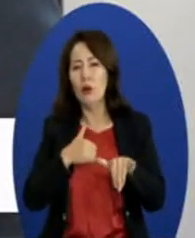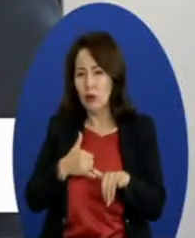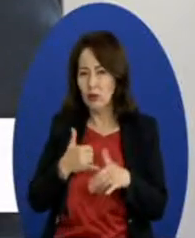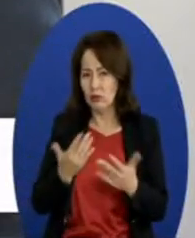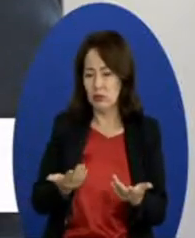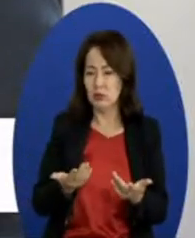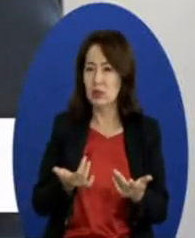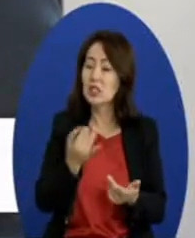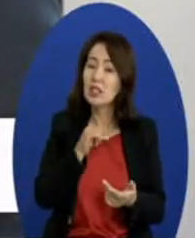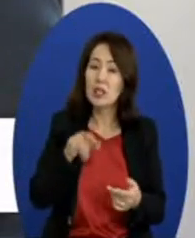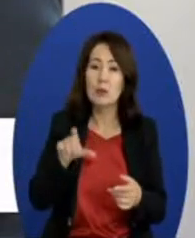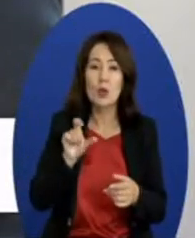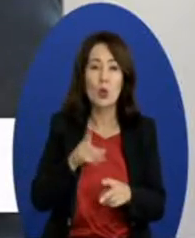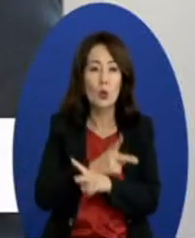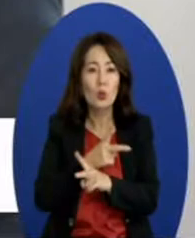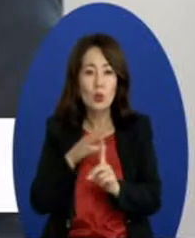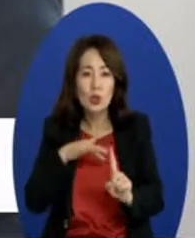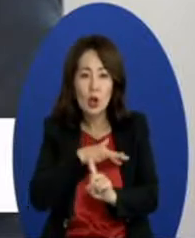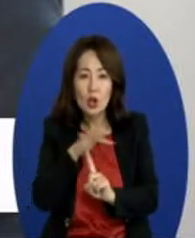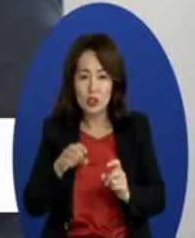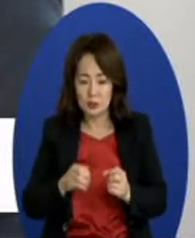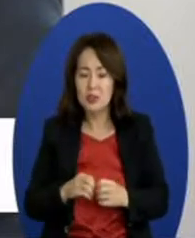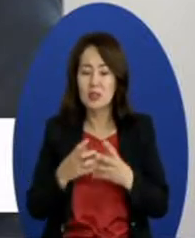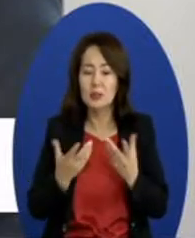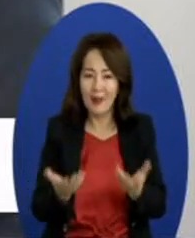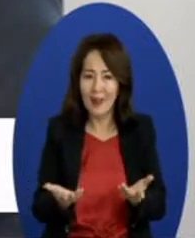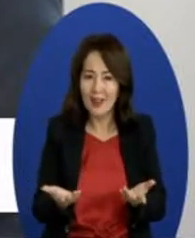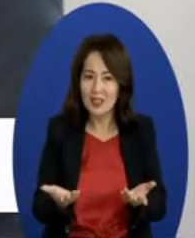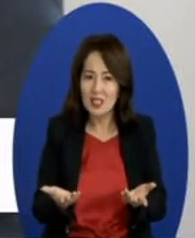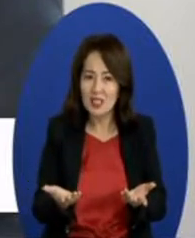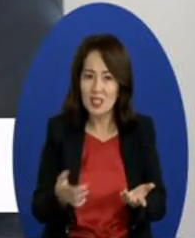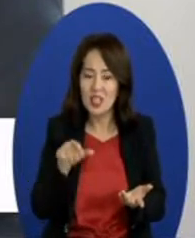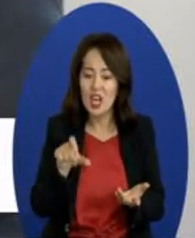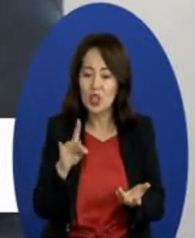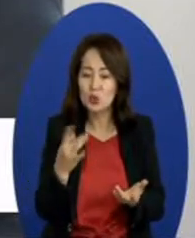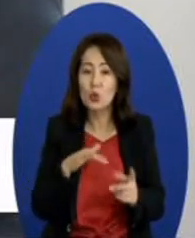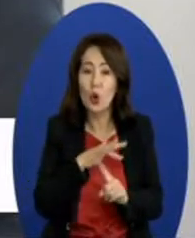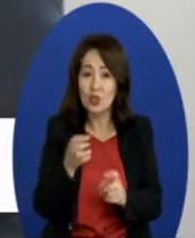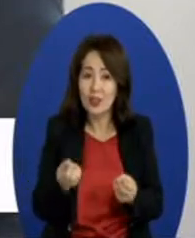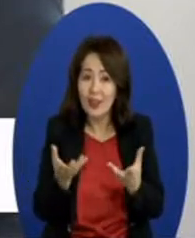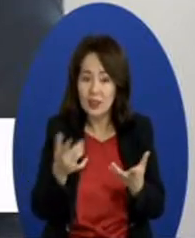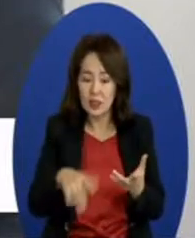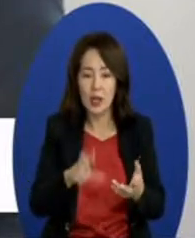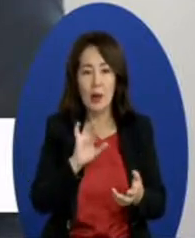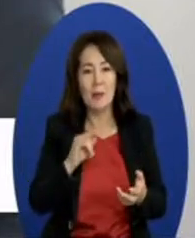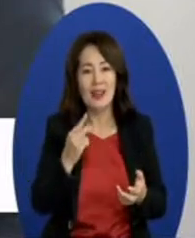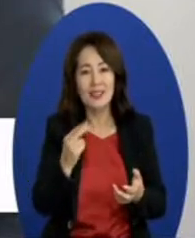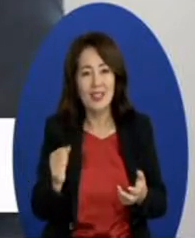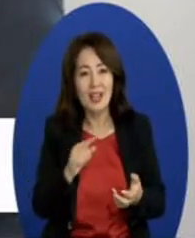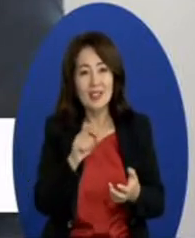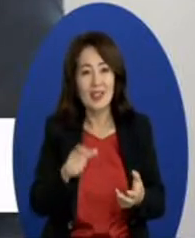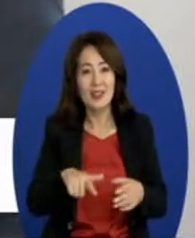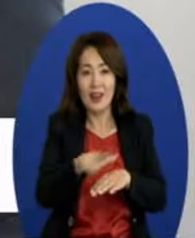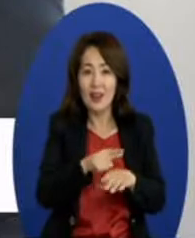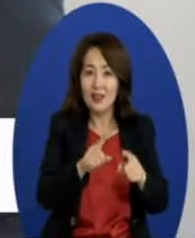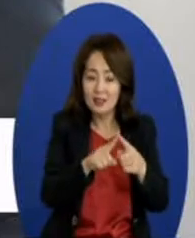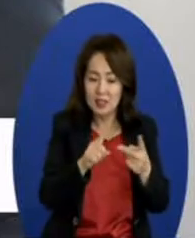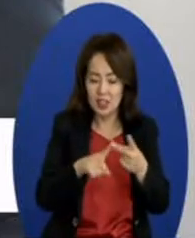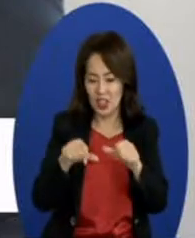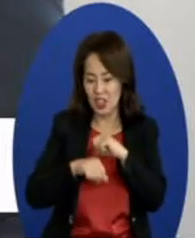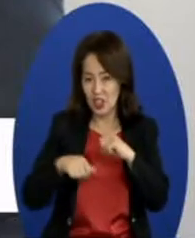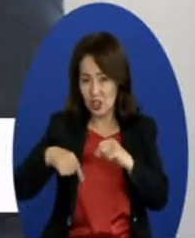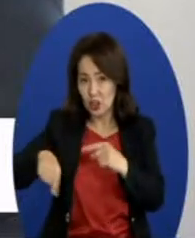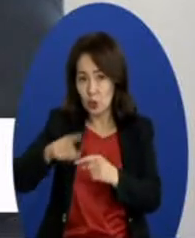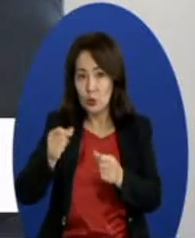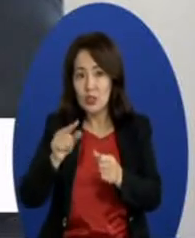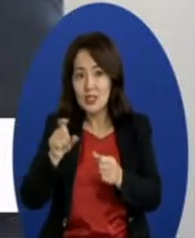зүй орчныг бид нар өөрсдөө бий болгоод байна гэсэн. Энэ утгаараа барьцаалн зээлдүүлэх газар иргэд хоорондын мөнгөн